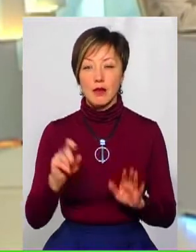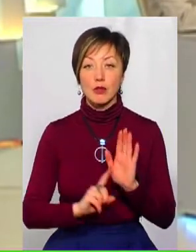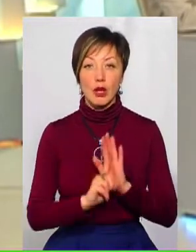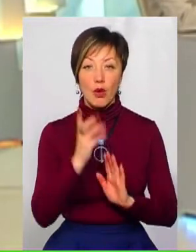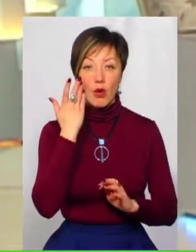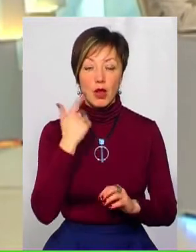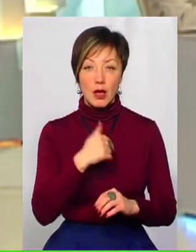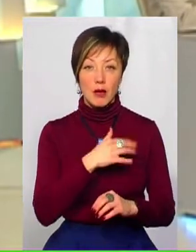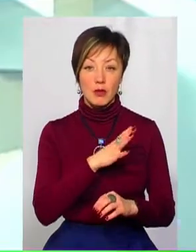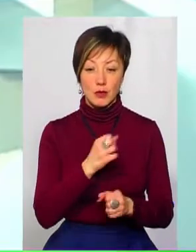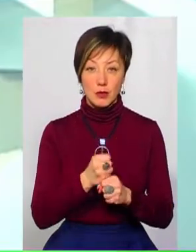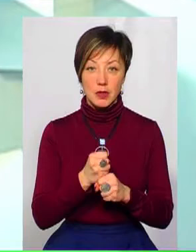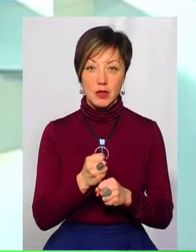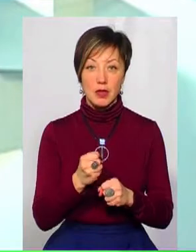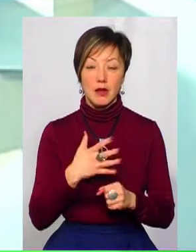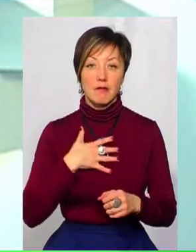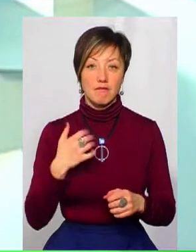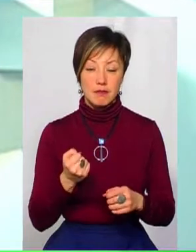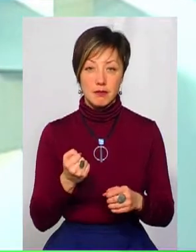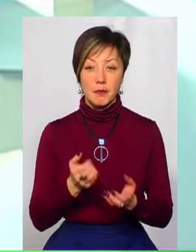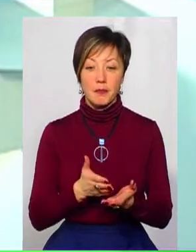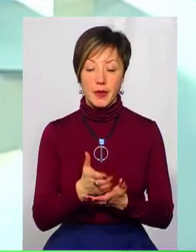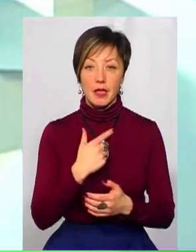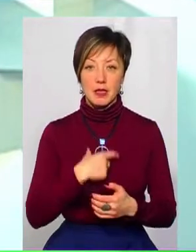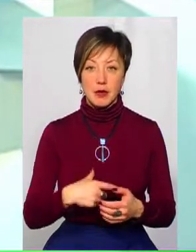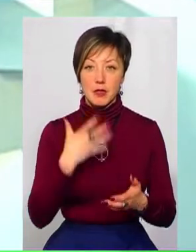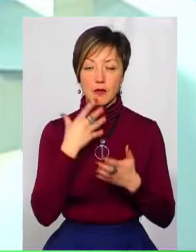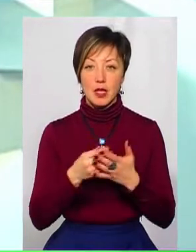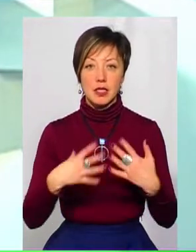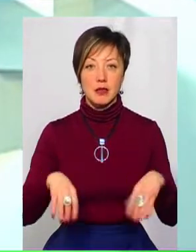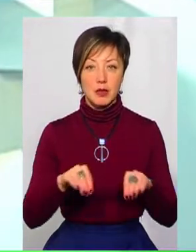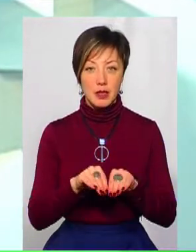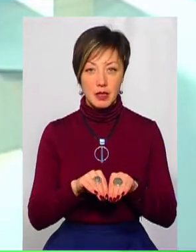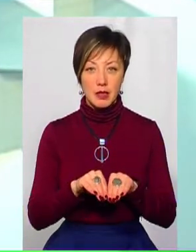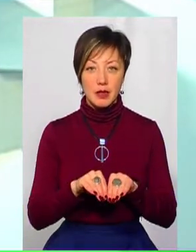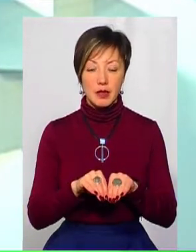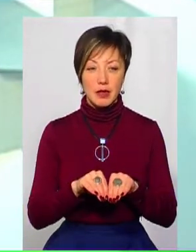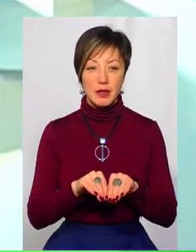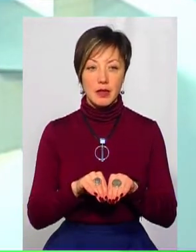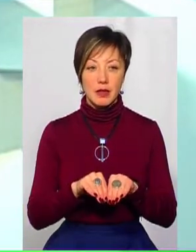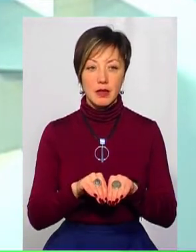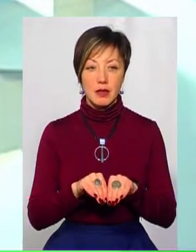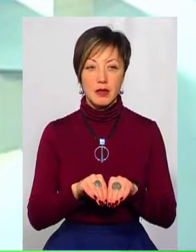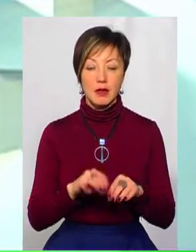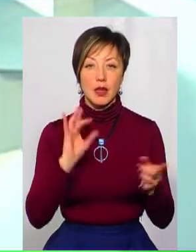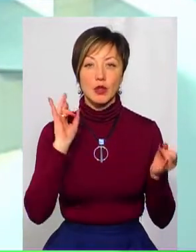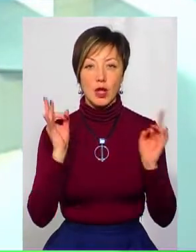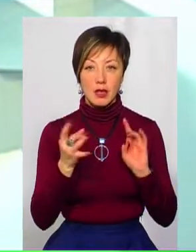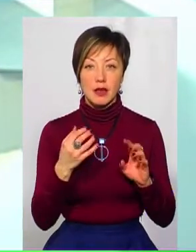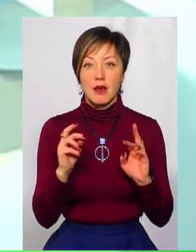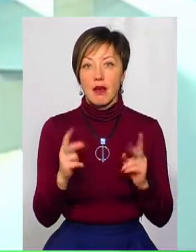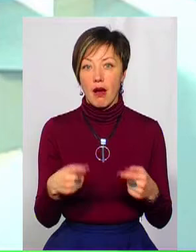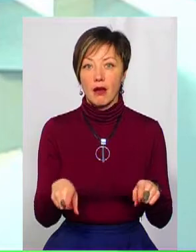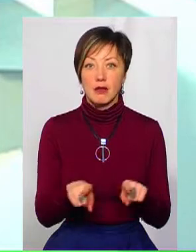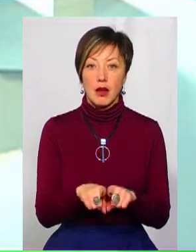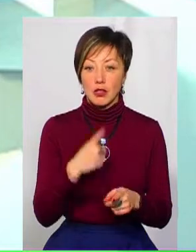коли я починала і зробила такий вольовий крок для себе і для своєї сім'ї доволі такий, ну, я б сказала, що тоді це було резонансно. Тому що як так,